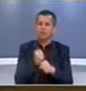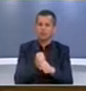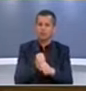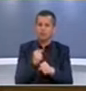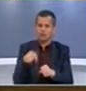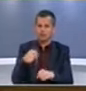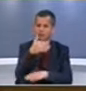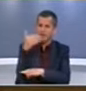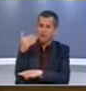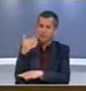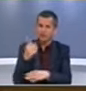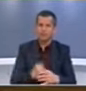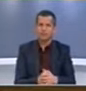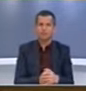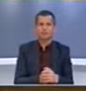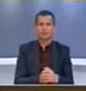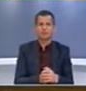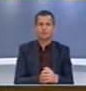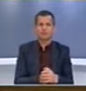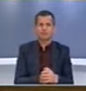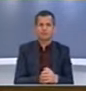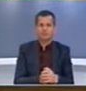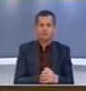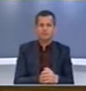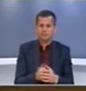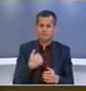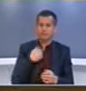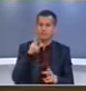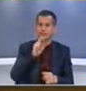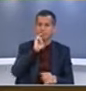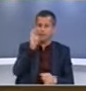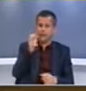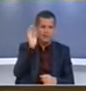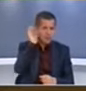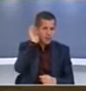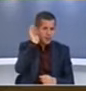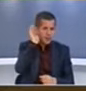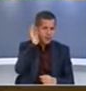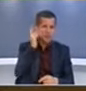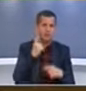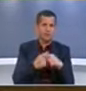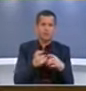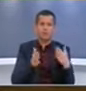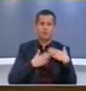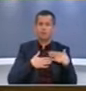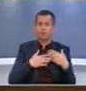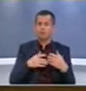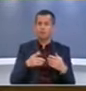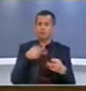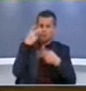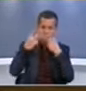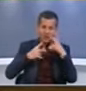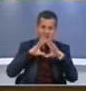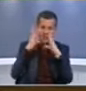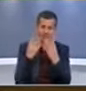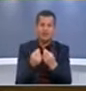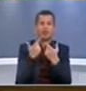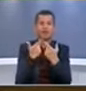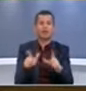kom at q B minist nj Nr riko t gjitha kto dokumente leje